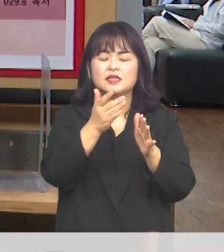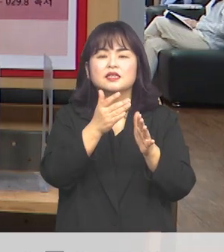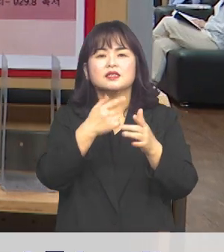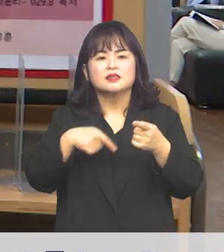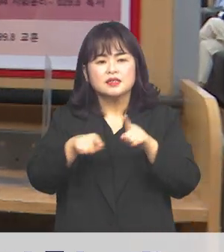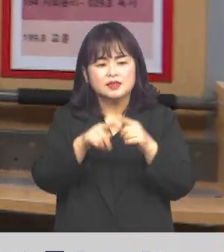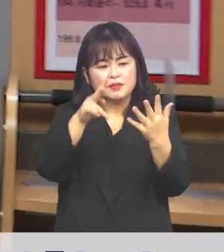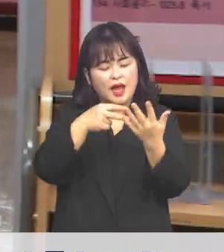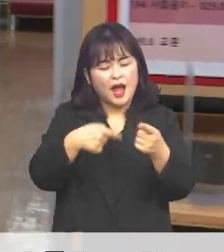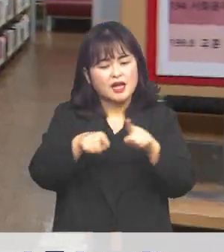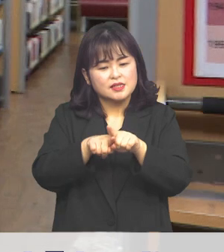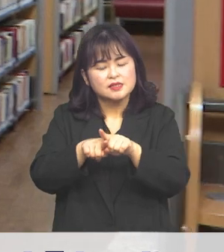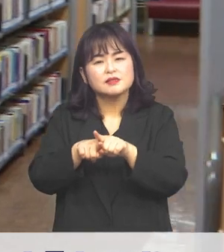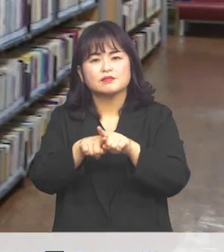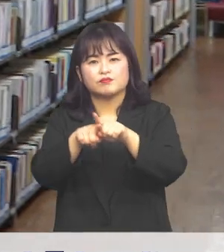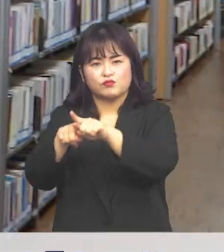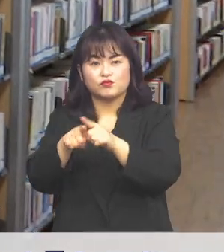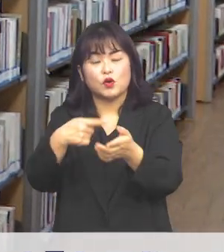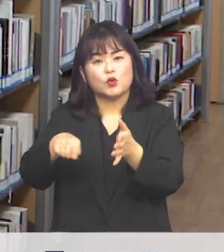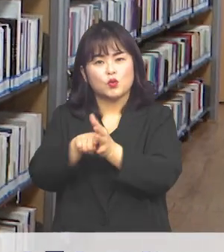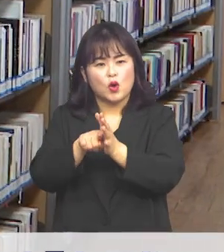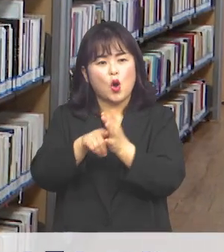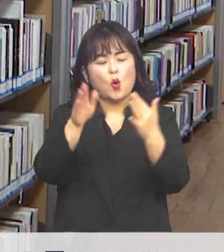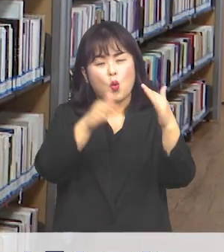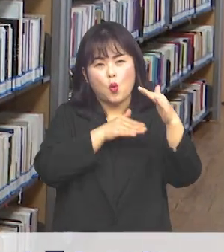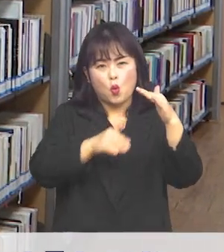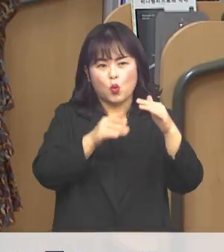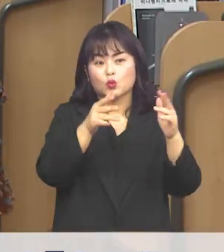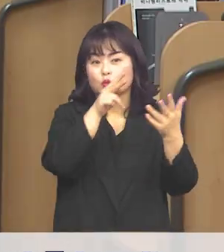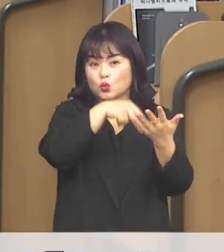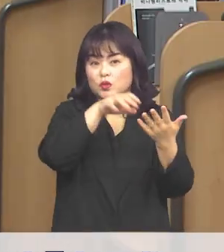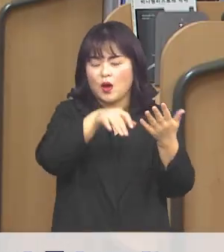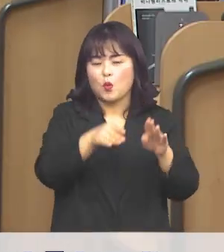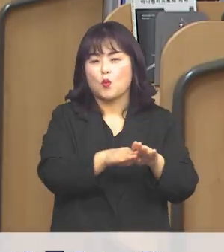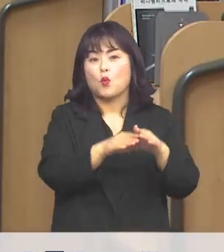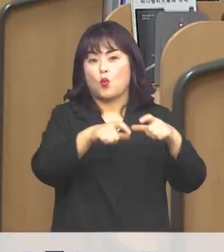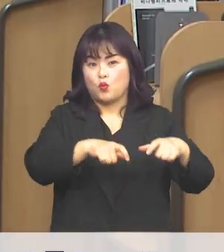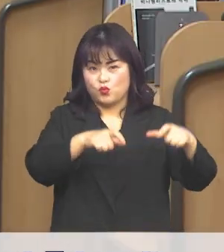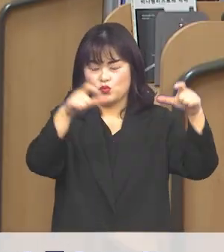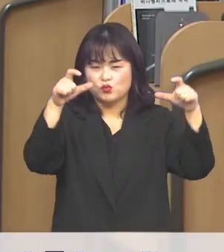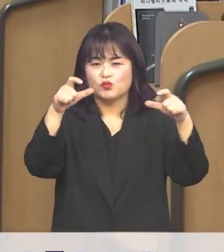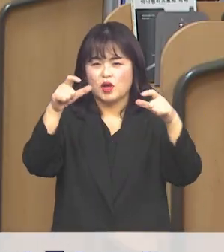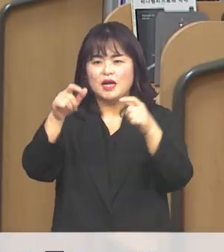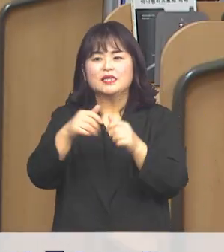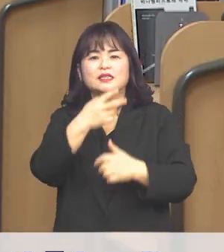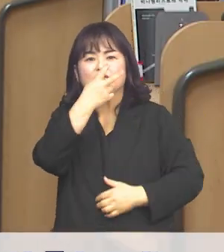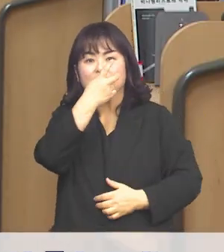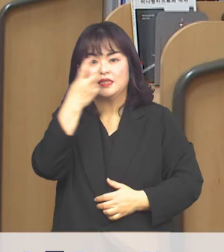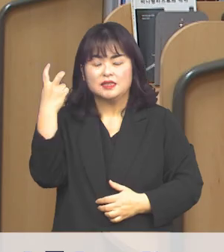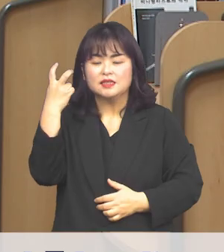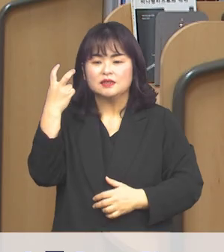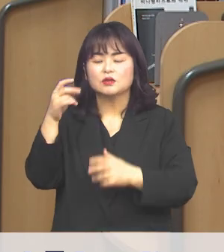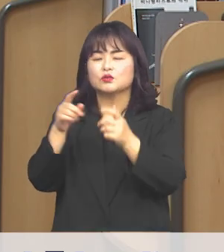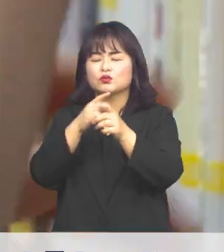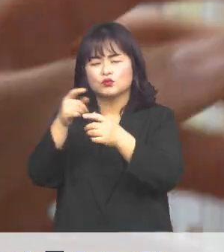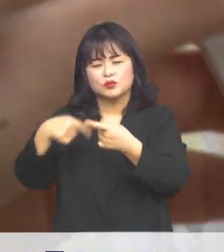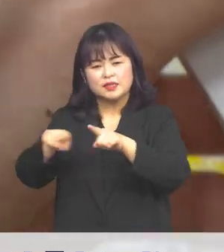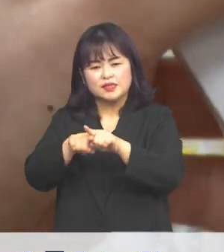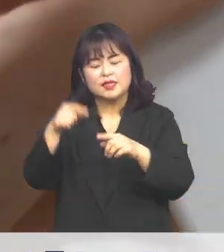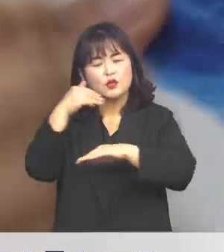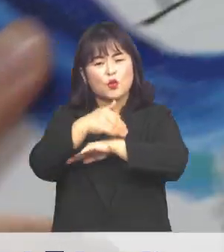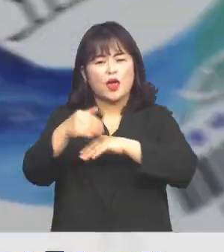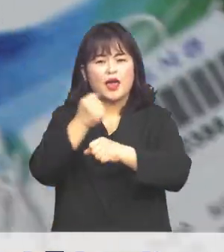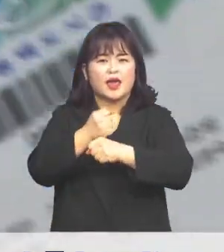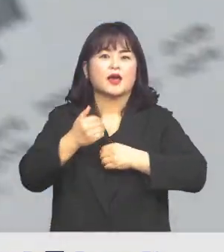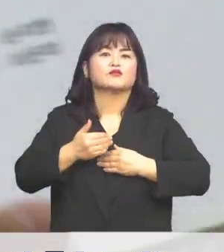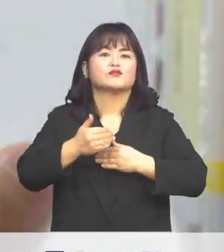용인특례시는 시민들이 더 가까이 책과 만날 수 있도록 공공도서관 확충, 스마트 도서관 운영 등 다양한 정책을